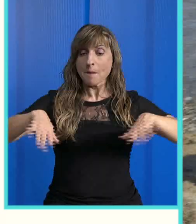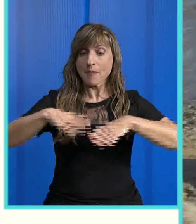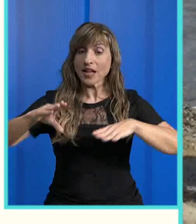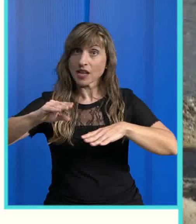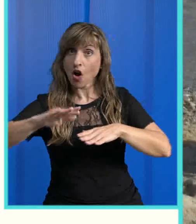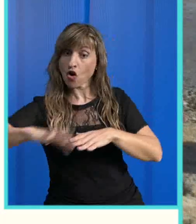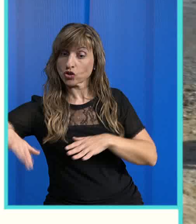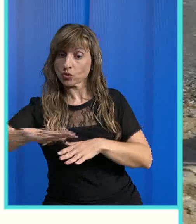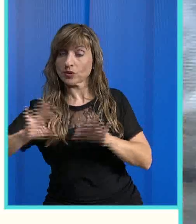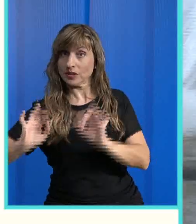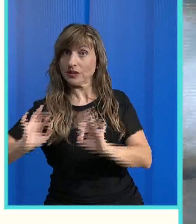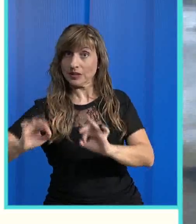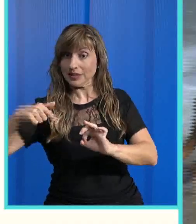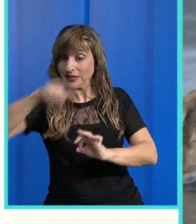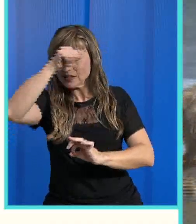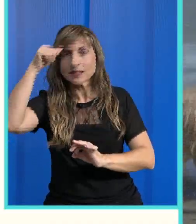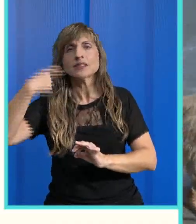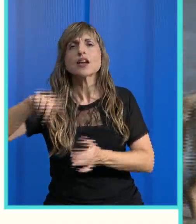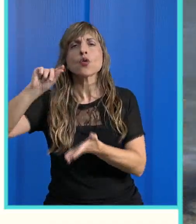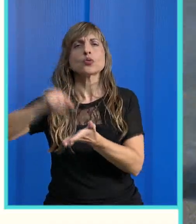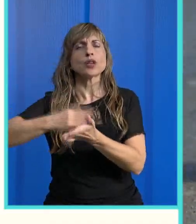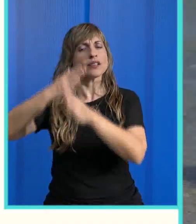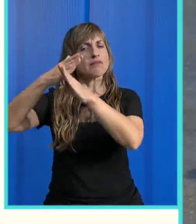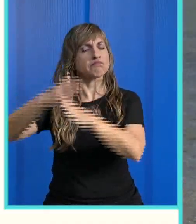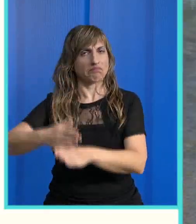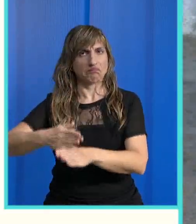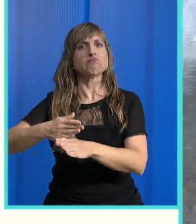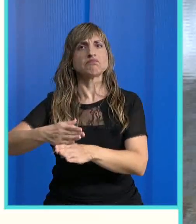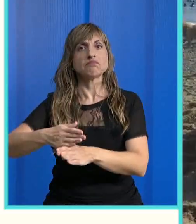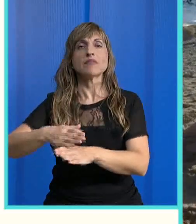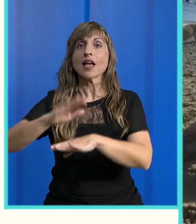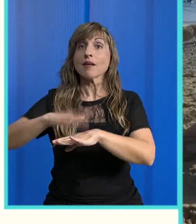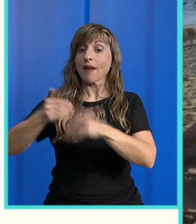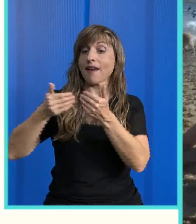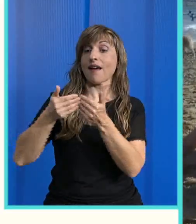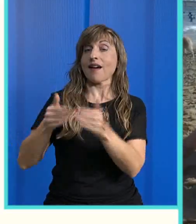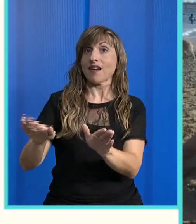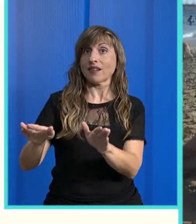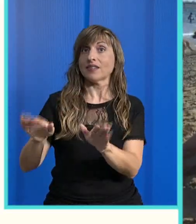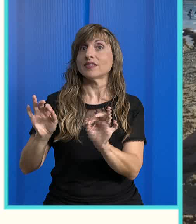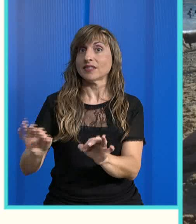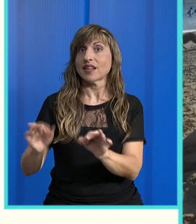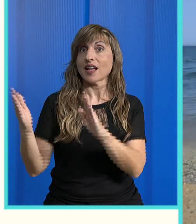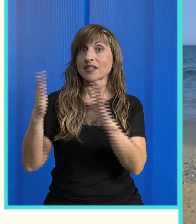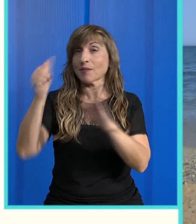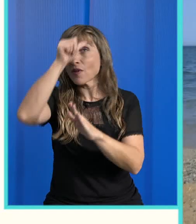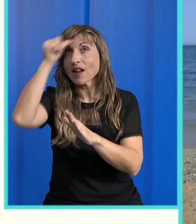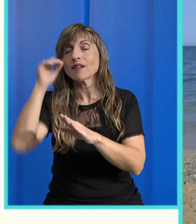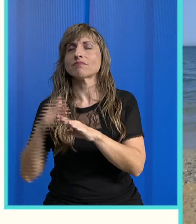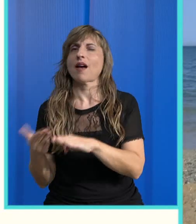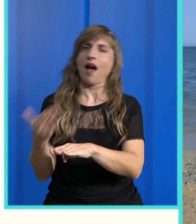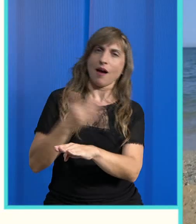que des d'aquest estiu disposa d'un contracte definitiu un fet que permetrà reobrir-la abans de la propera temporada de bany.